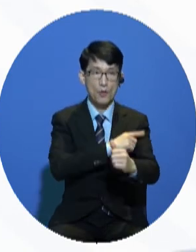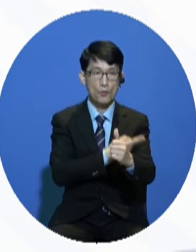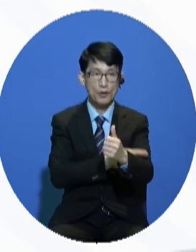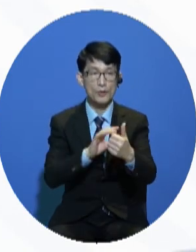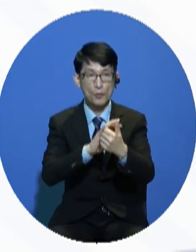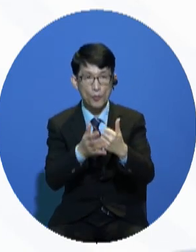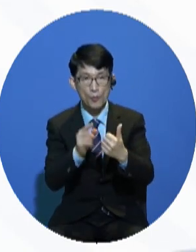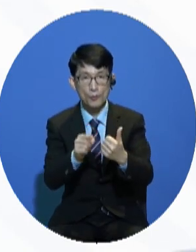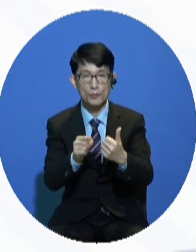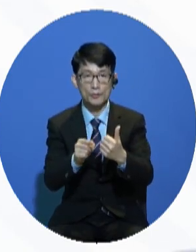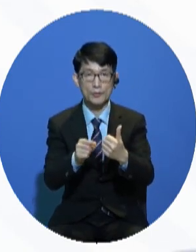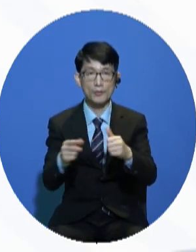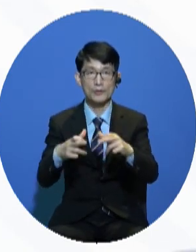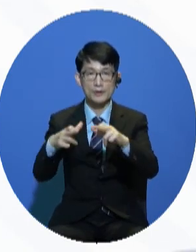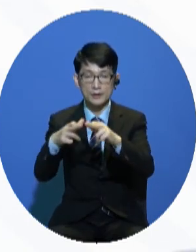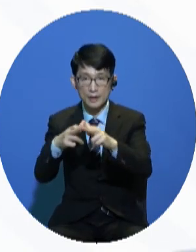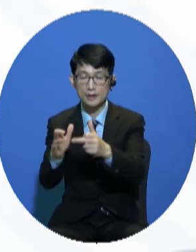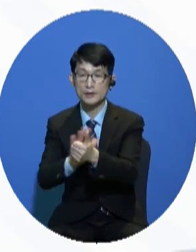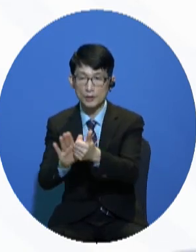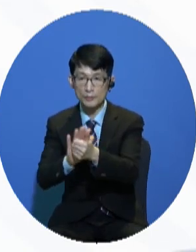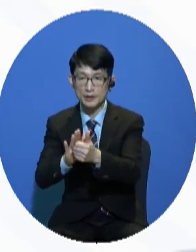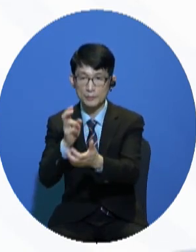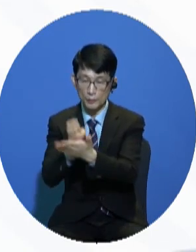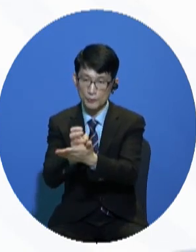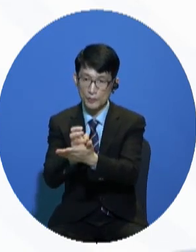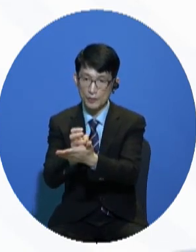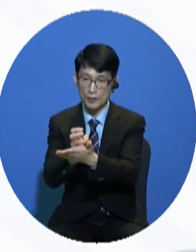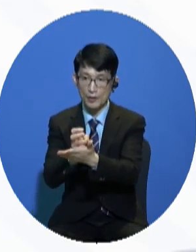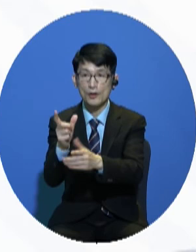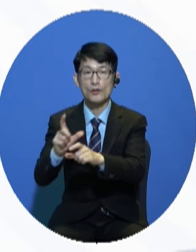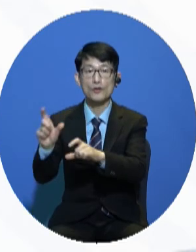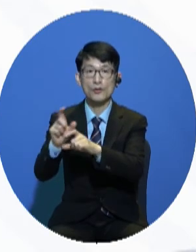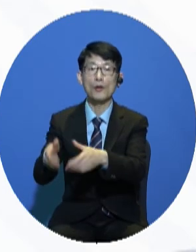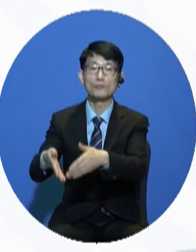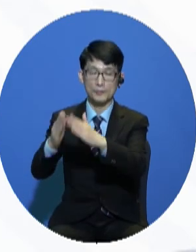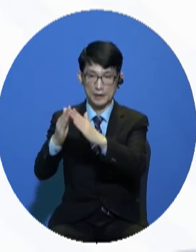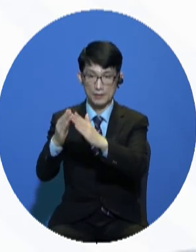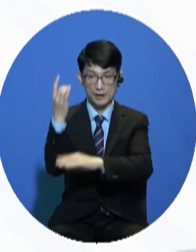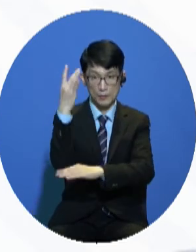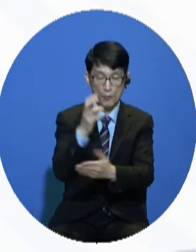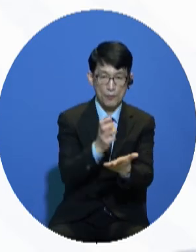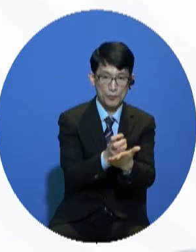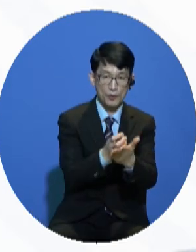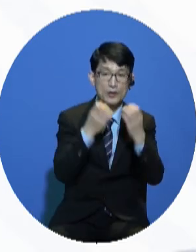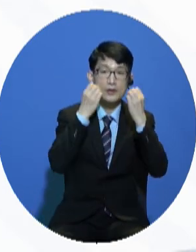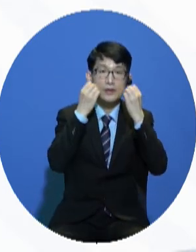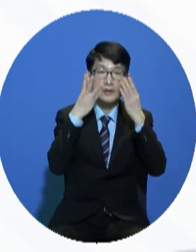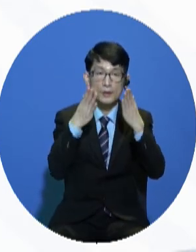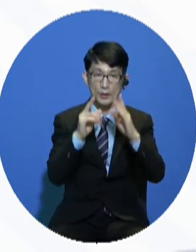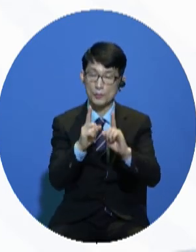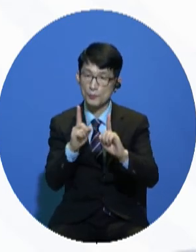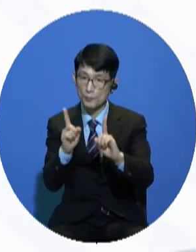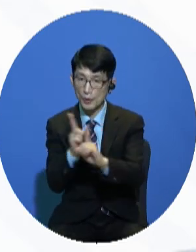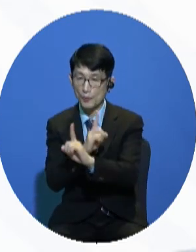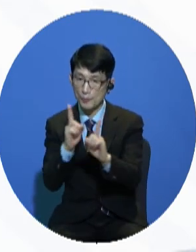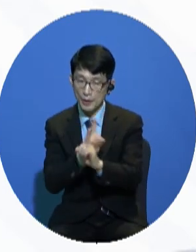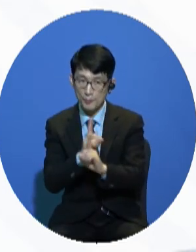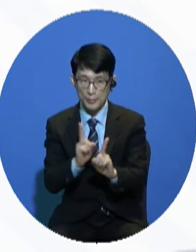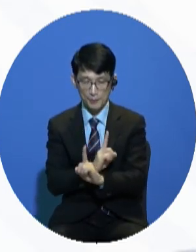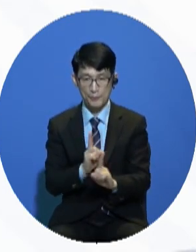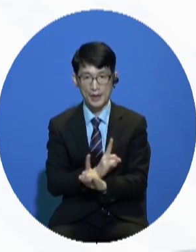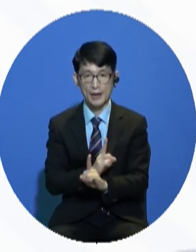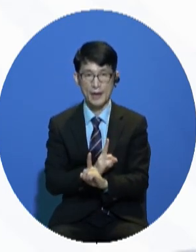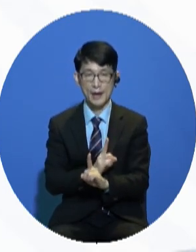전부 개정한 장애인 서비스법도 따로 만들고, 그리고 이제 장애와 관련된 기존의 법률을 새롭게 개정하고 이런